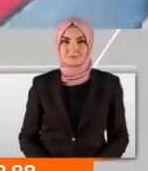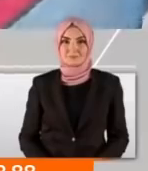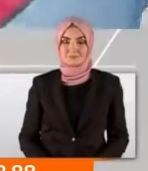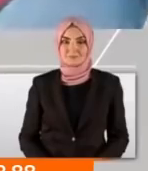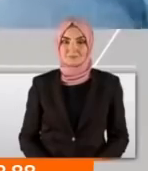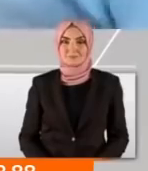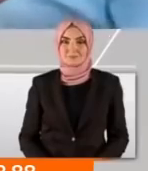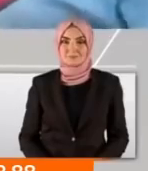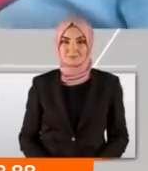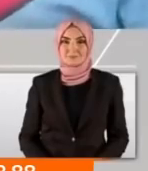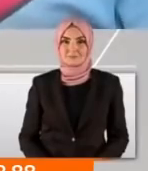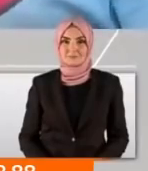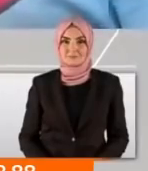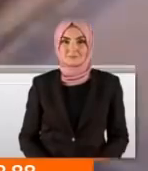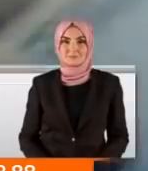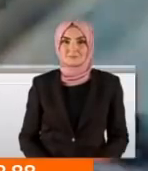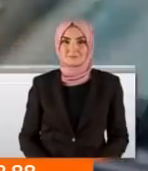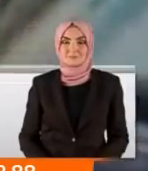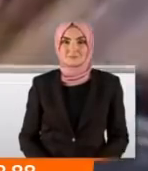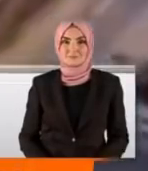sonra çekti adam silahı, vurdu 2 tane.